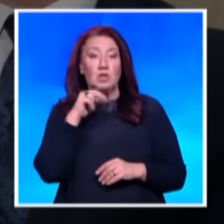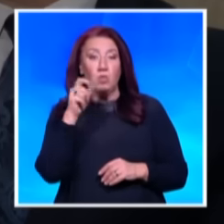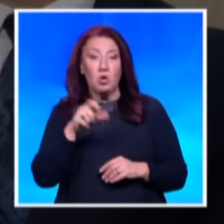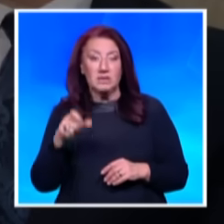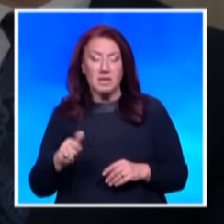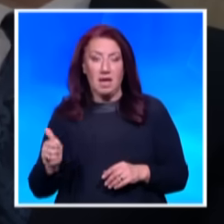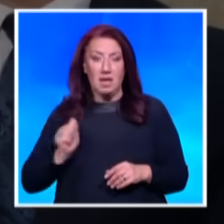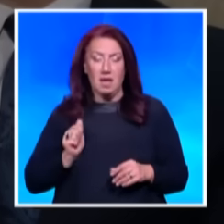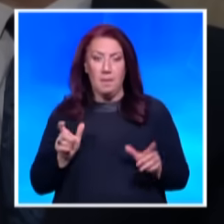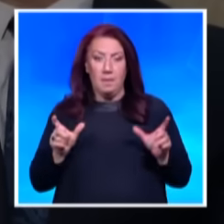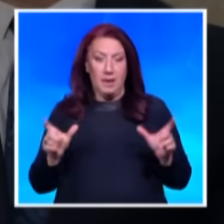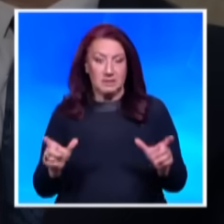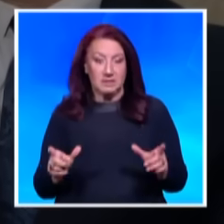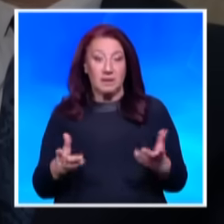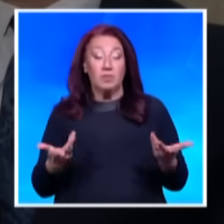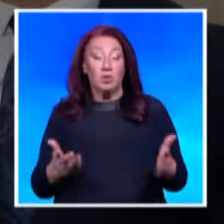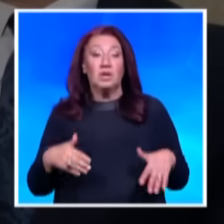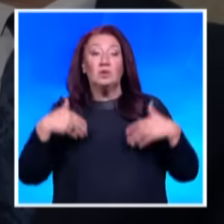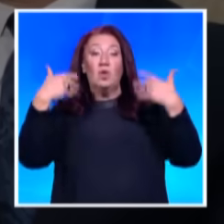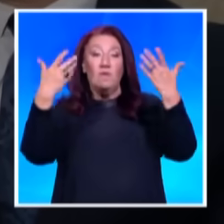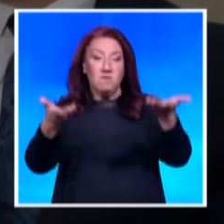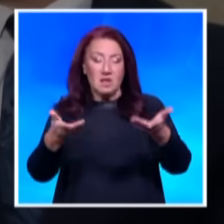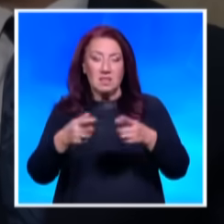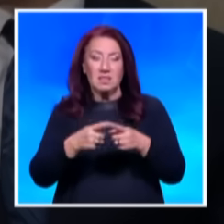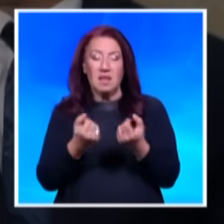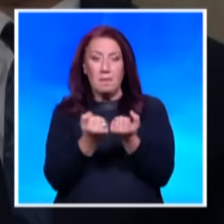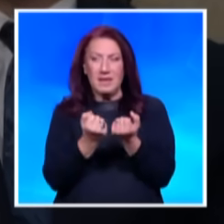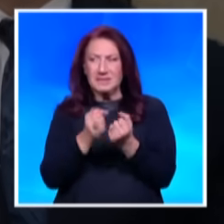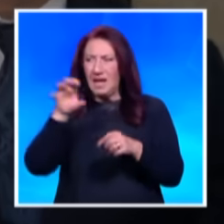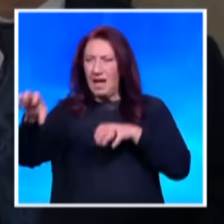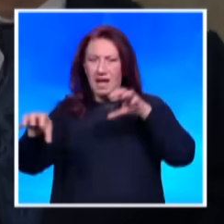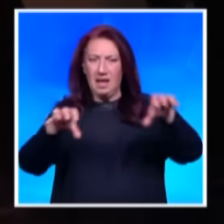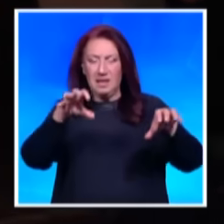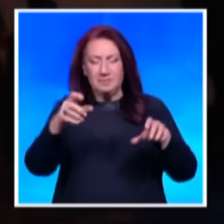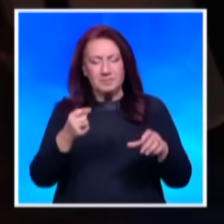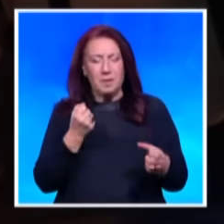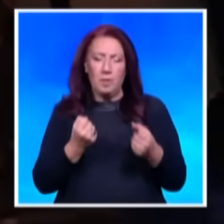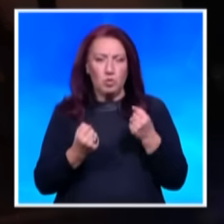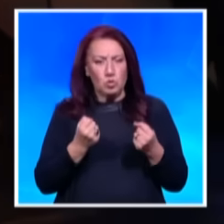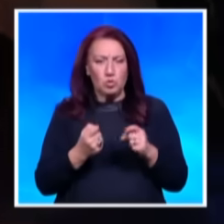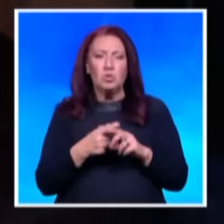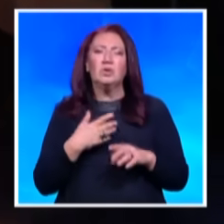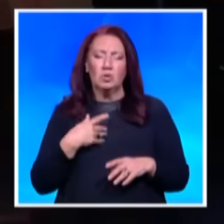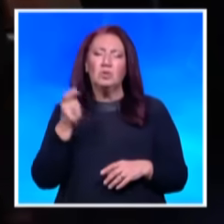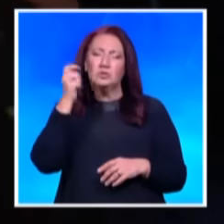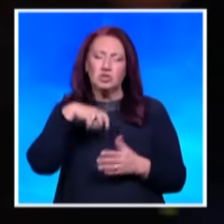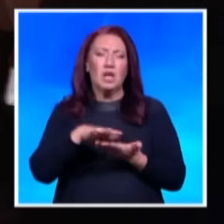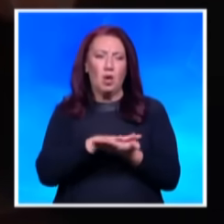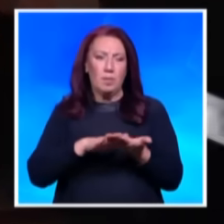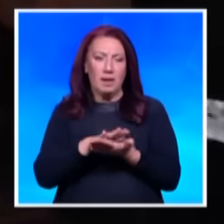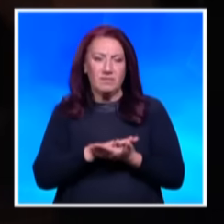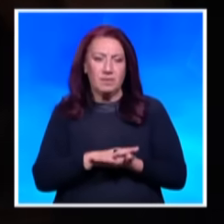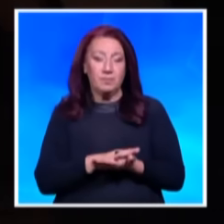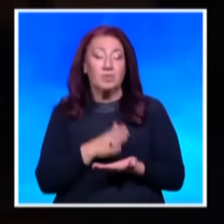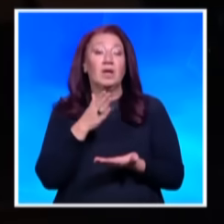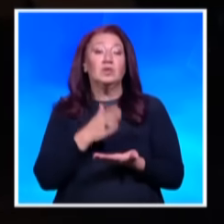са навън пръснати на няколко места, е значително по-трудно охраната, но ще се справим, убеден съм. Докато полицаите